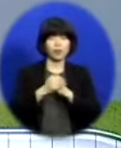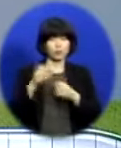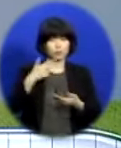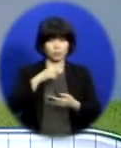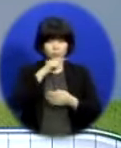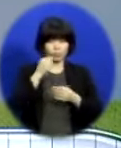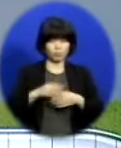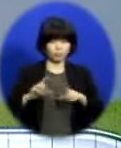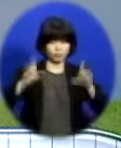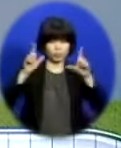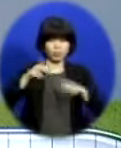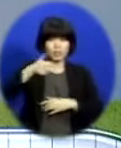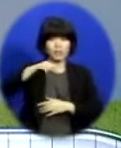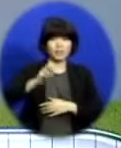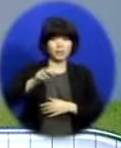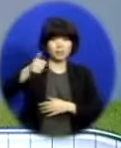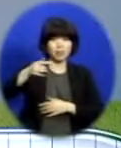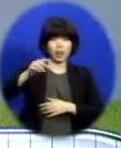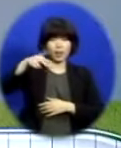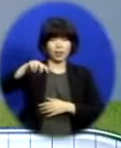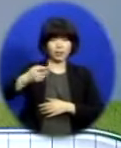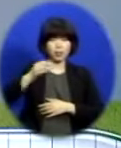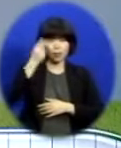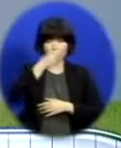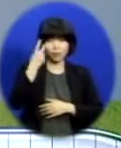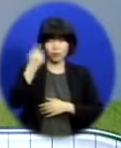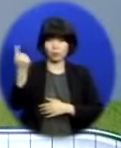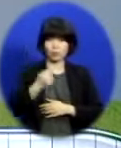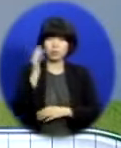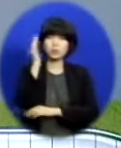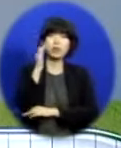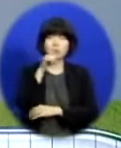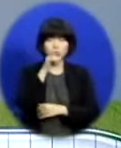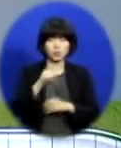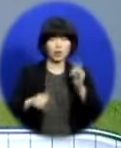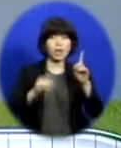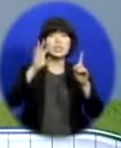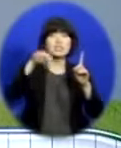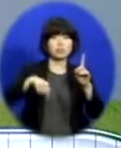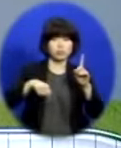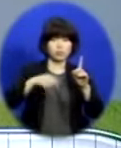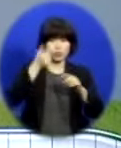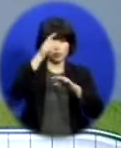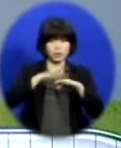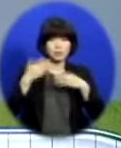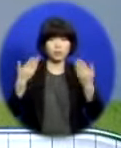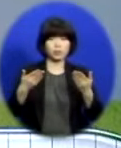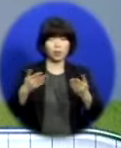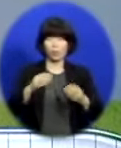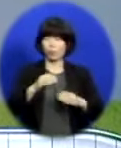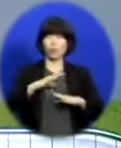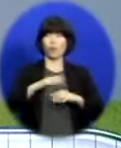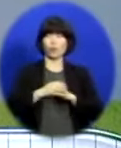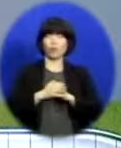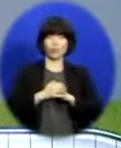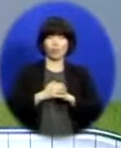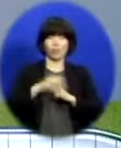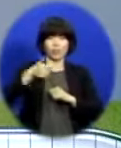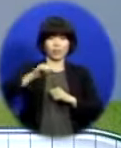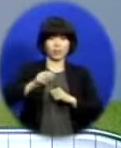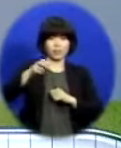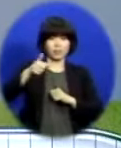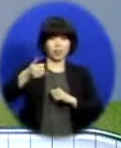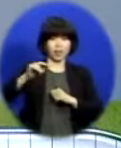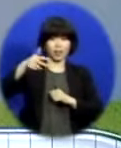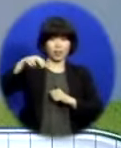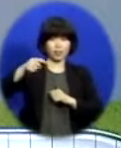감독님께서 오셔서 설교를 하셨습니다 일부 예배드릴 때 얼마나 놀랬는지 아십니까 김 감독님이